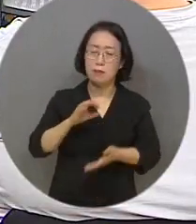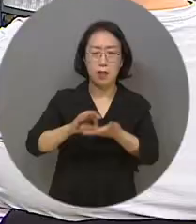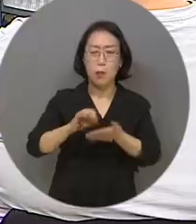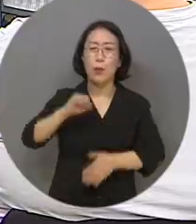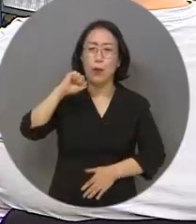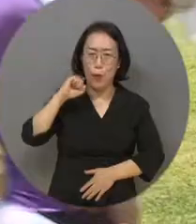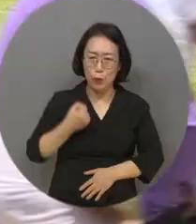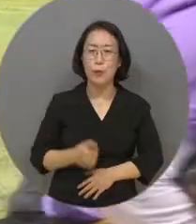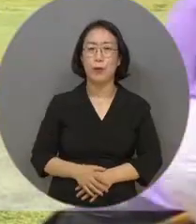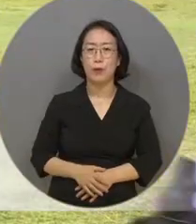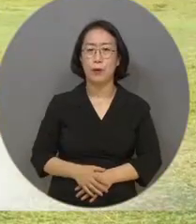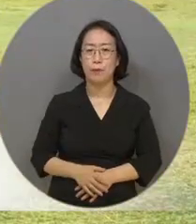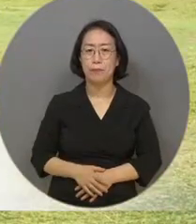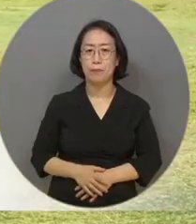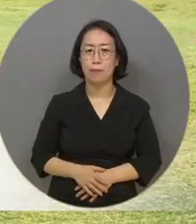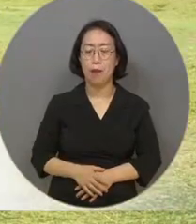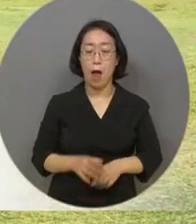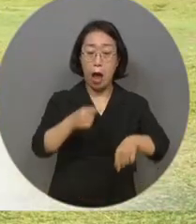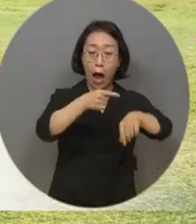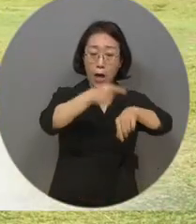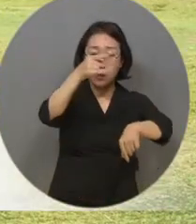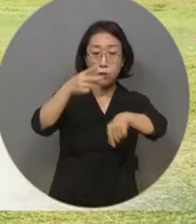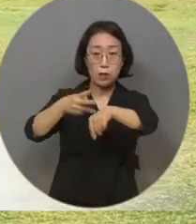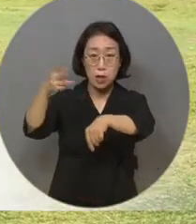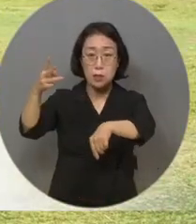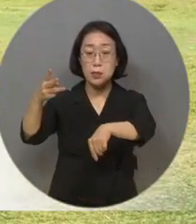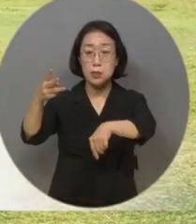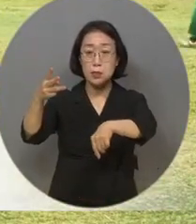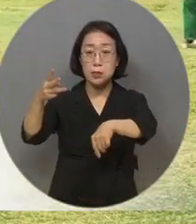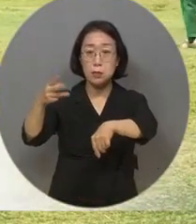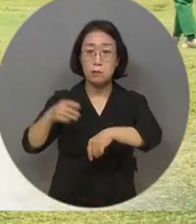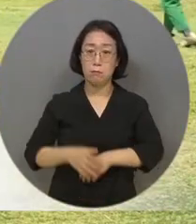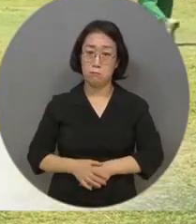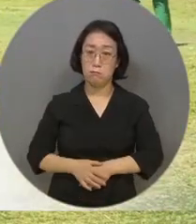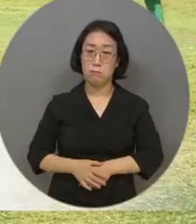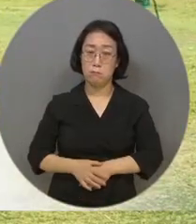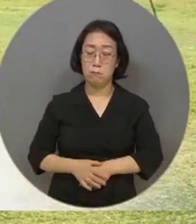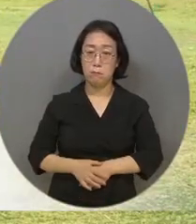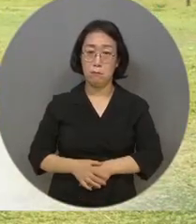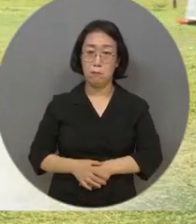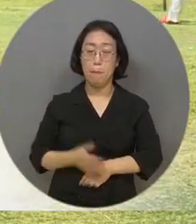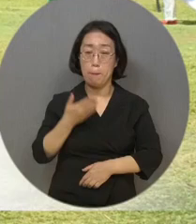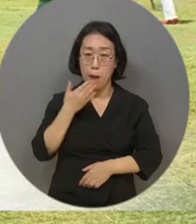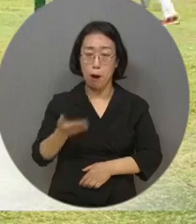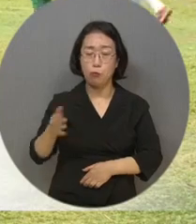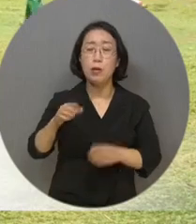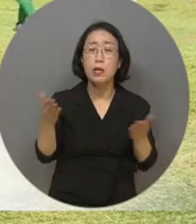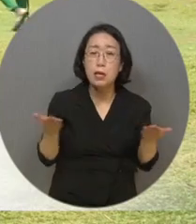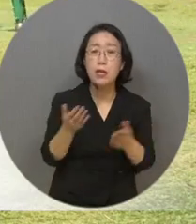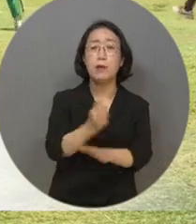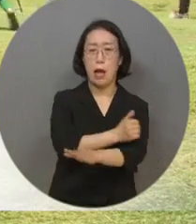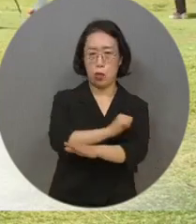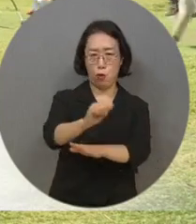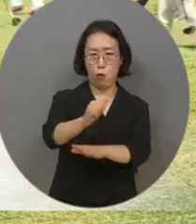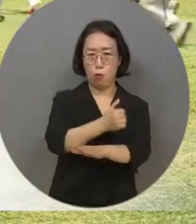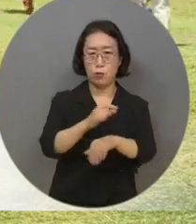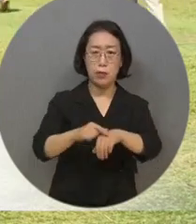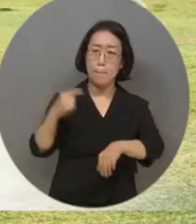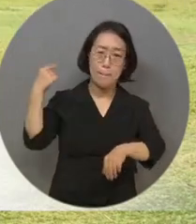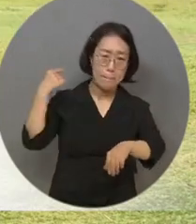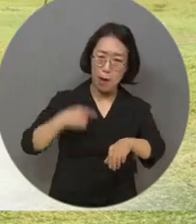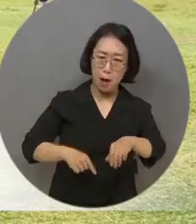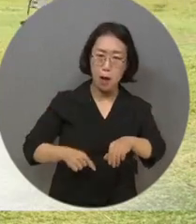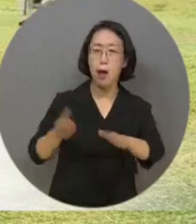힘들다는 겁니다 1시 타입부터 3시 타임까지 주는데 저희가 또 직장 다니고 하다 보면 저희가